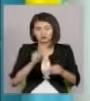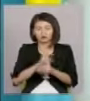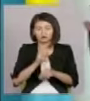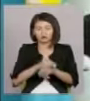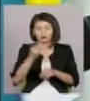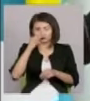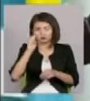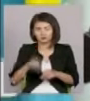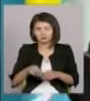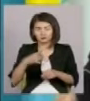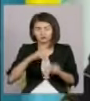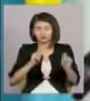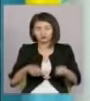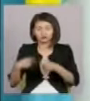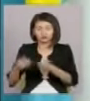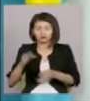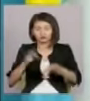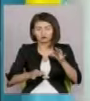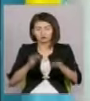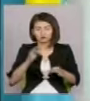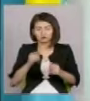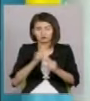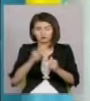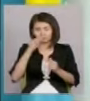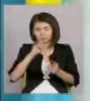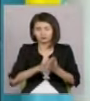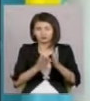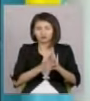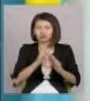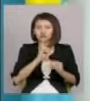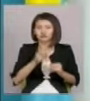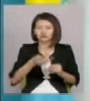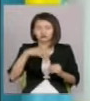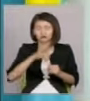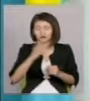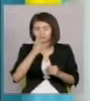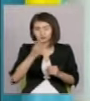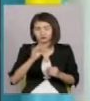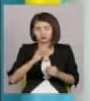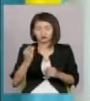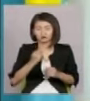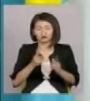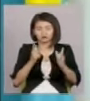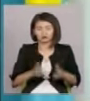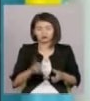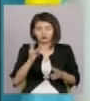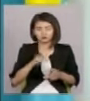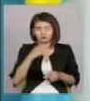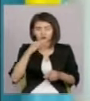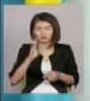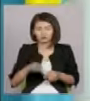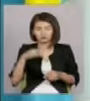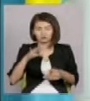толковать в пользу подсудимого. Обвинительный приговор не может быть основан на предположениях и должен быть подтвержден достаточной совокупностью